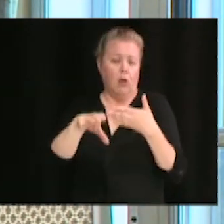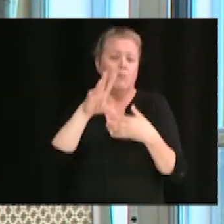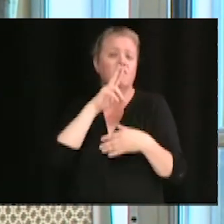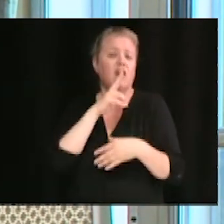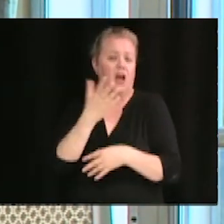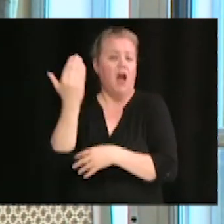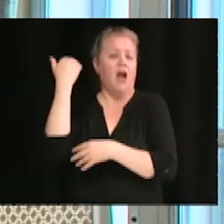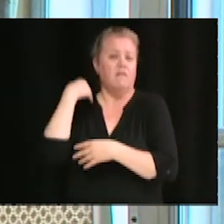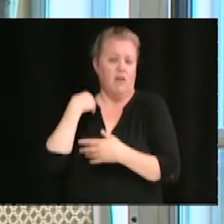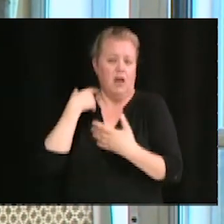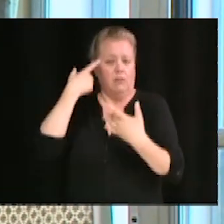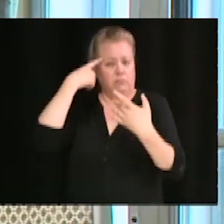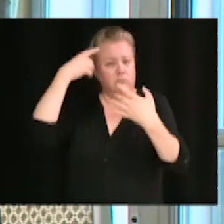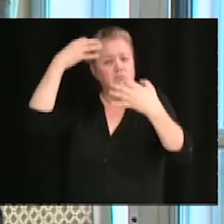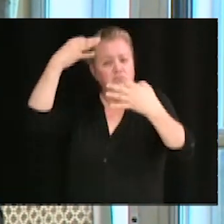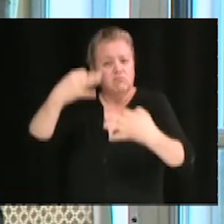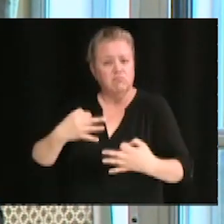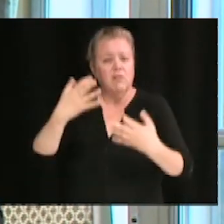convenues entre les parties.